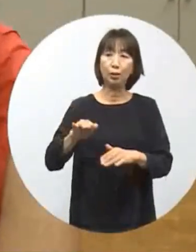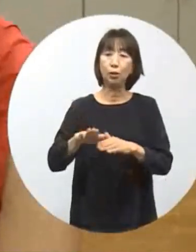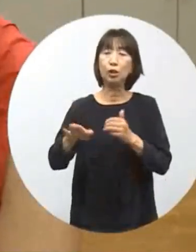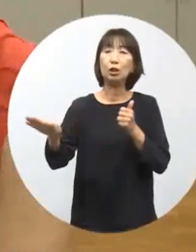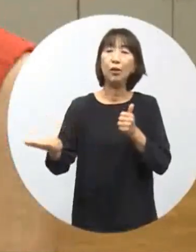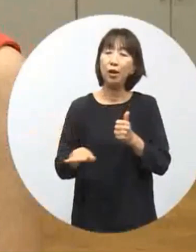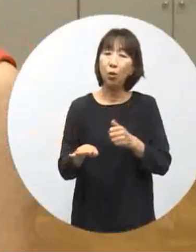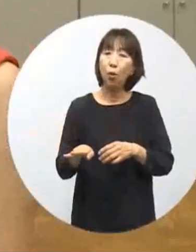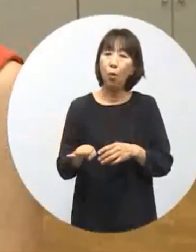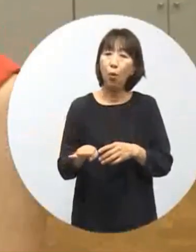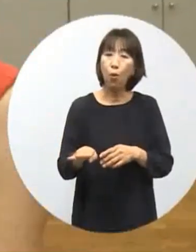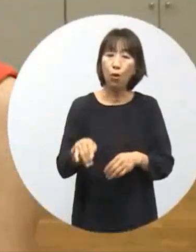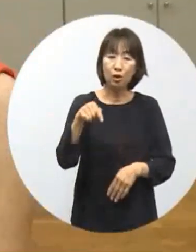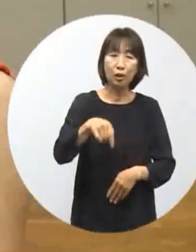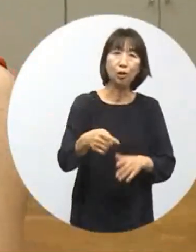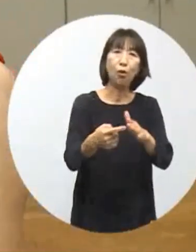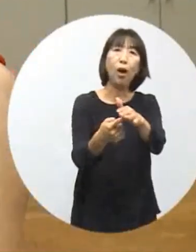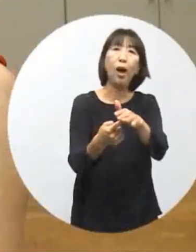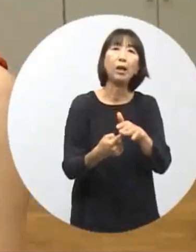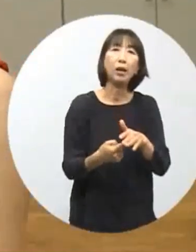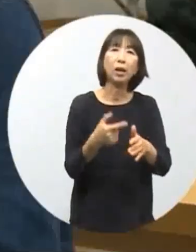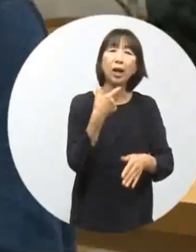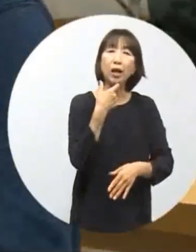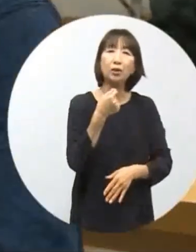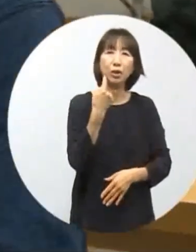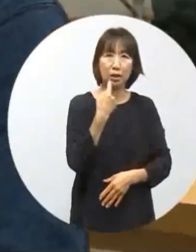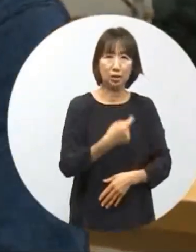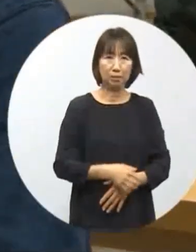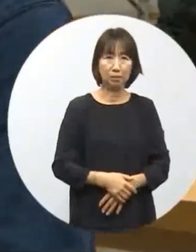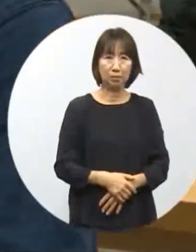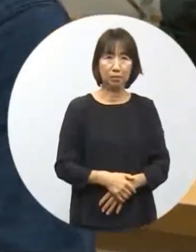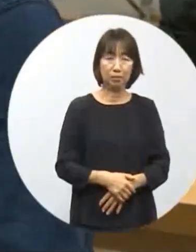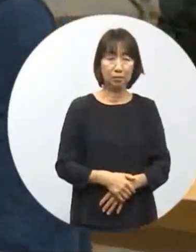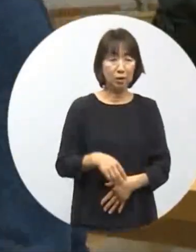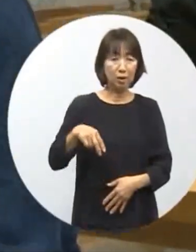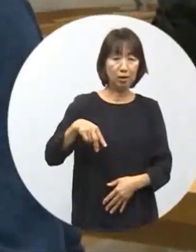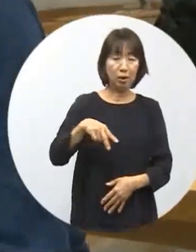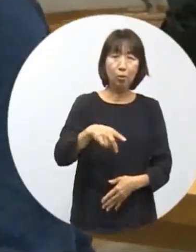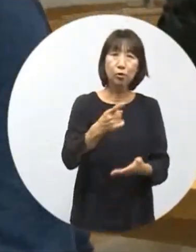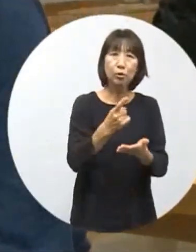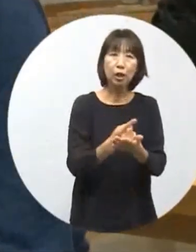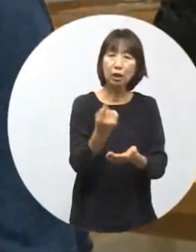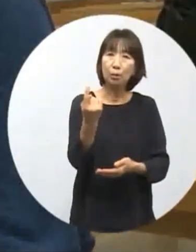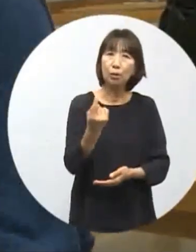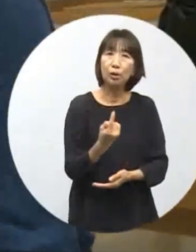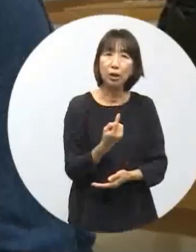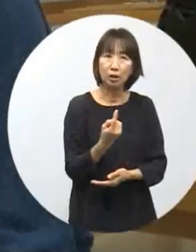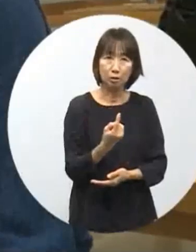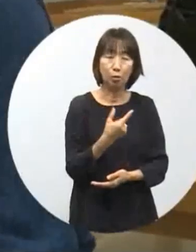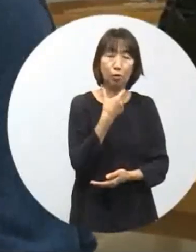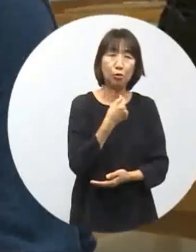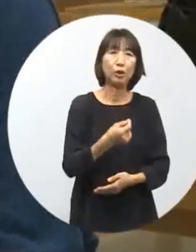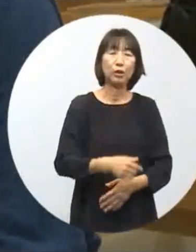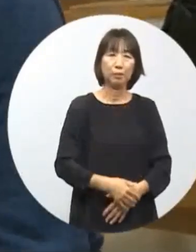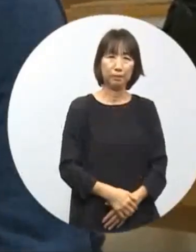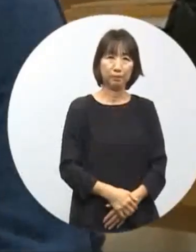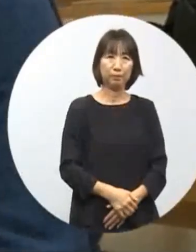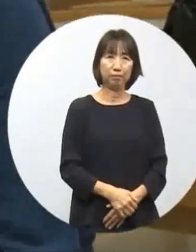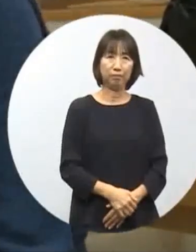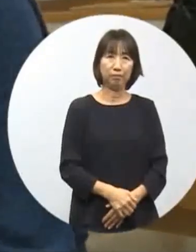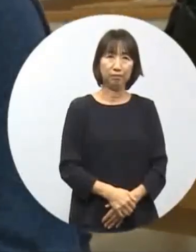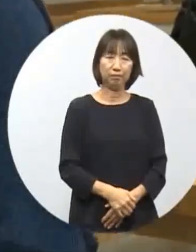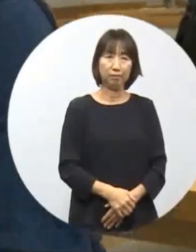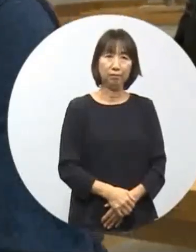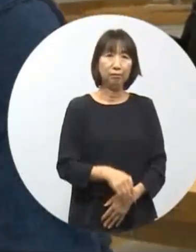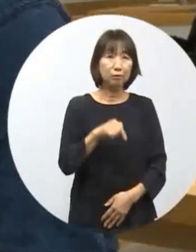の畑の雰囲気がすごく好きで、 もうただ散歩するだけでも来たりとかもするのがすごい好きで、なので